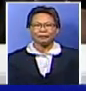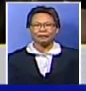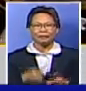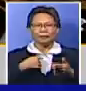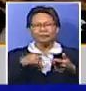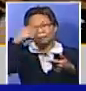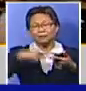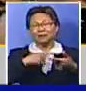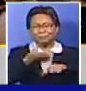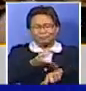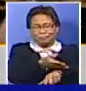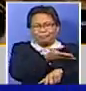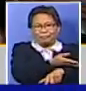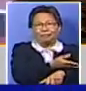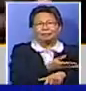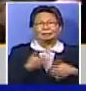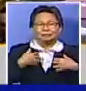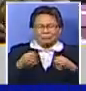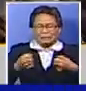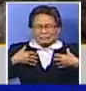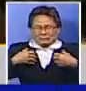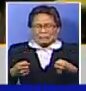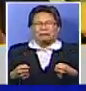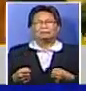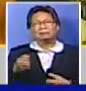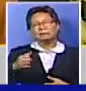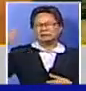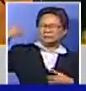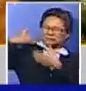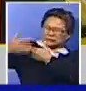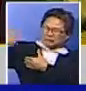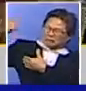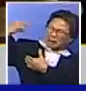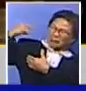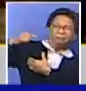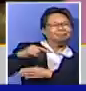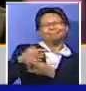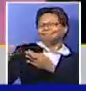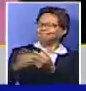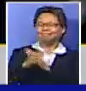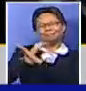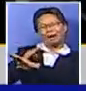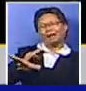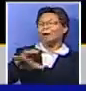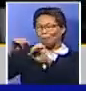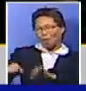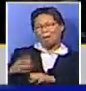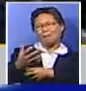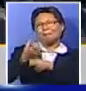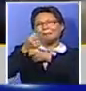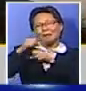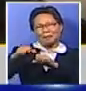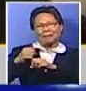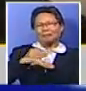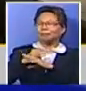recovery walaupun bergelut dengan kecederaan belakang bagi Jun Hong ini bukan penghalang untuknya memastikan Gemilang buat